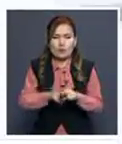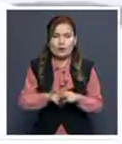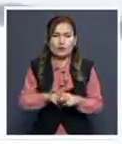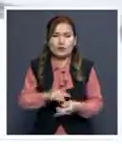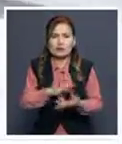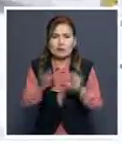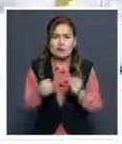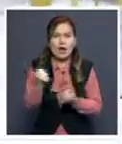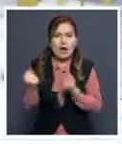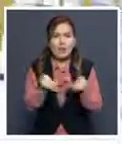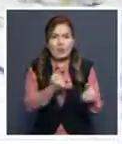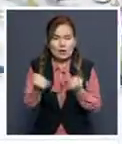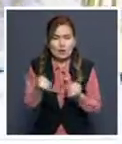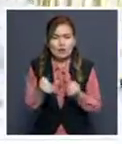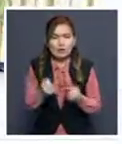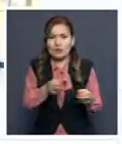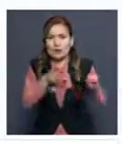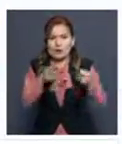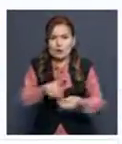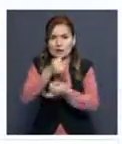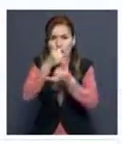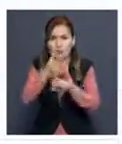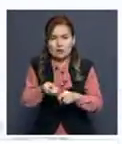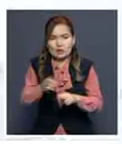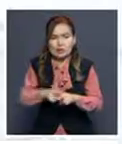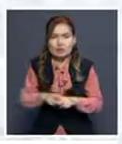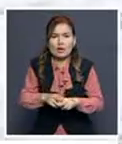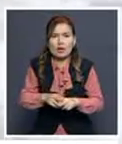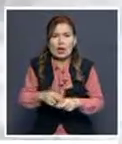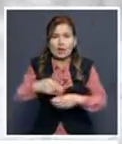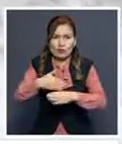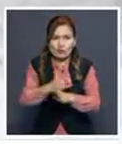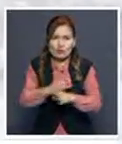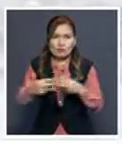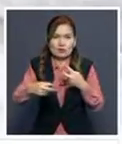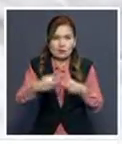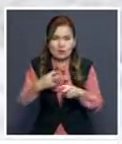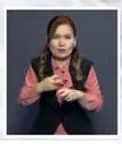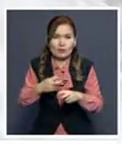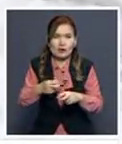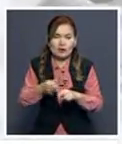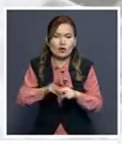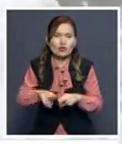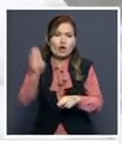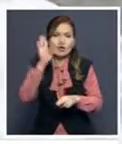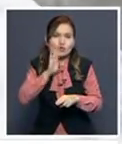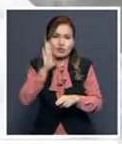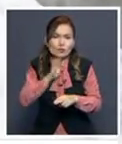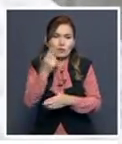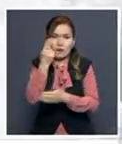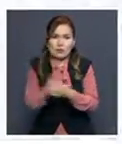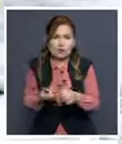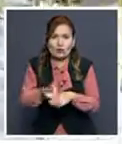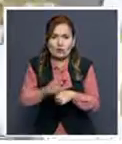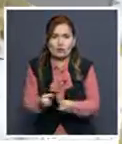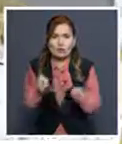35 сантиметр болу керек. Бірнеше адам былай қарай жүрсек, көреміз, қардың астында мұз мүлдем қатпаған әлі.